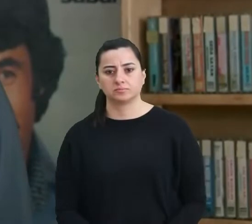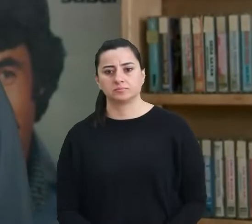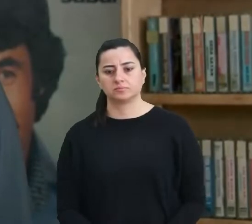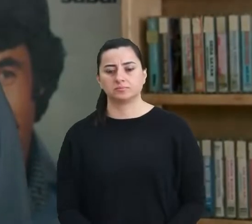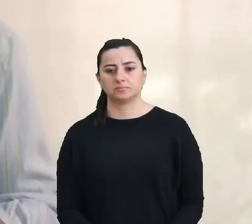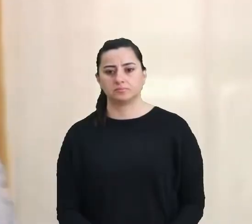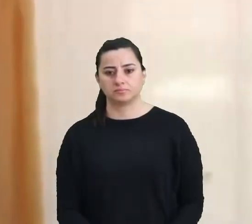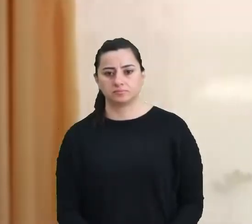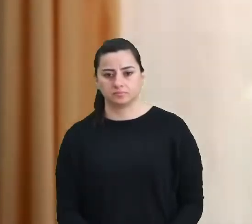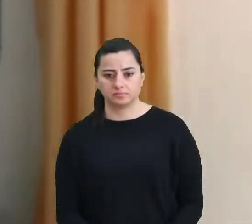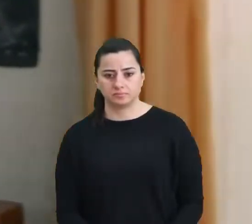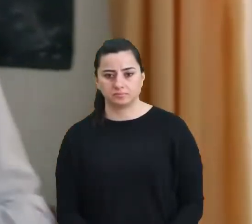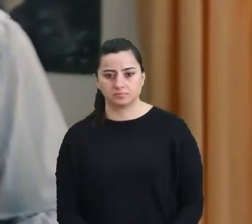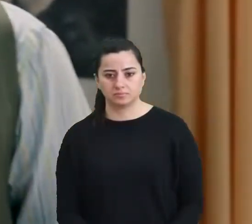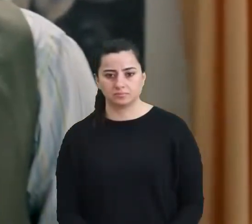çevirdi. Le.